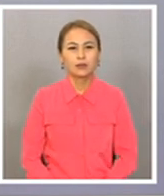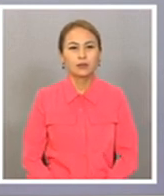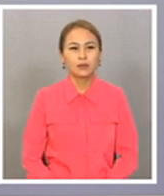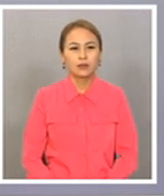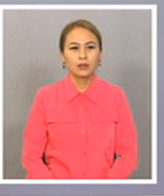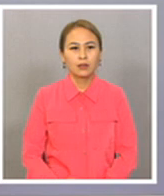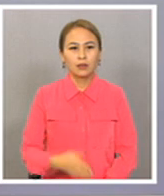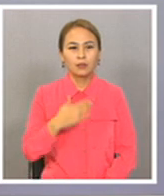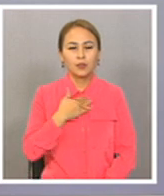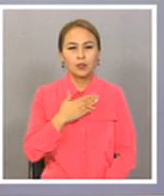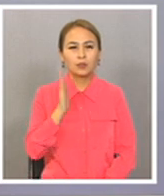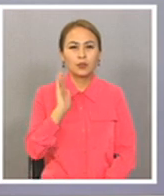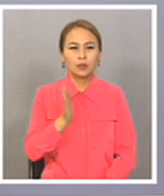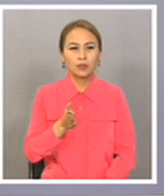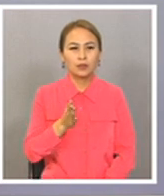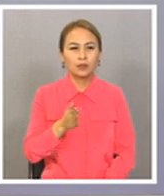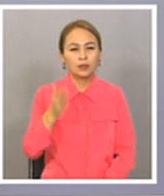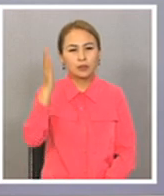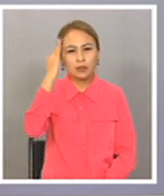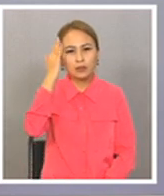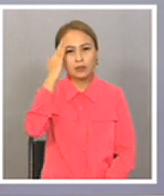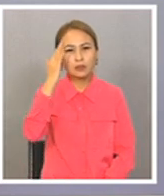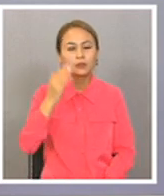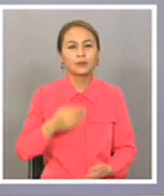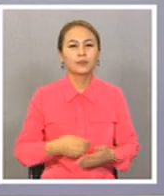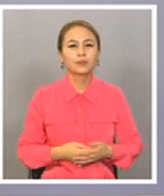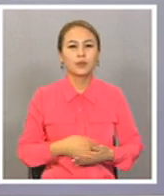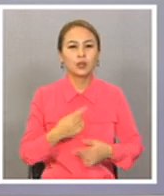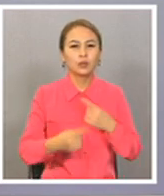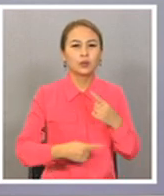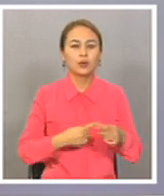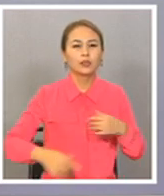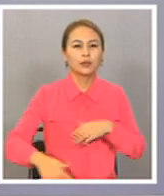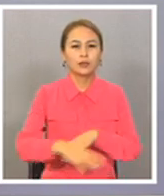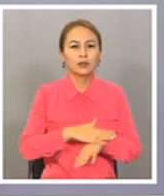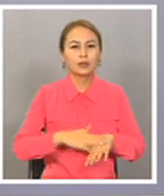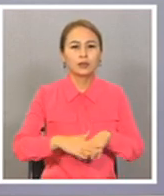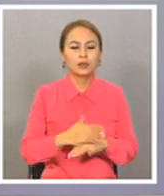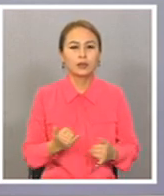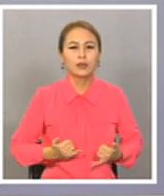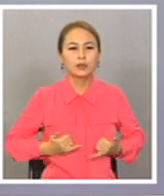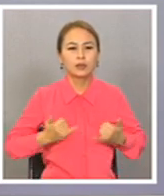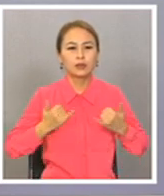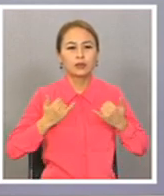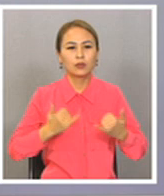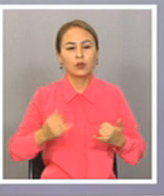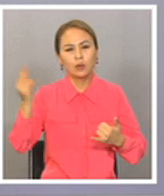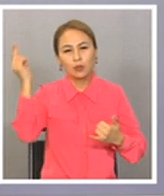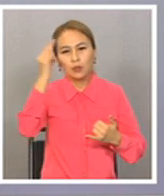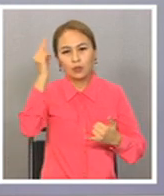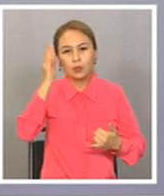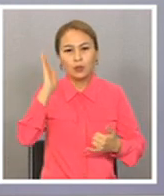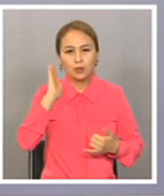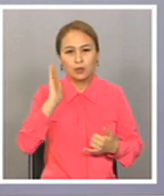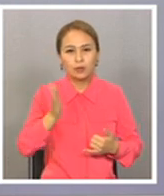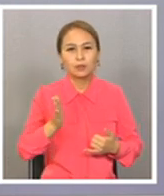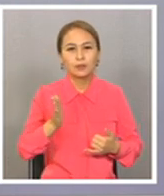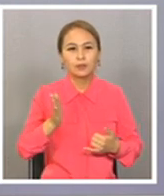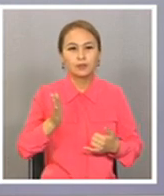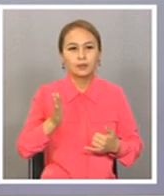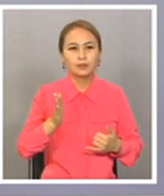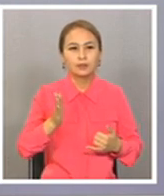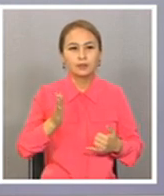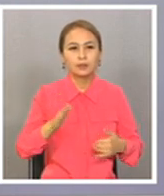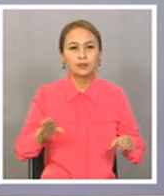Біз болайық дарынды, туған елге қадірлі, оқу оқып білім ал,